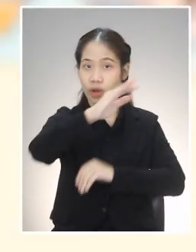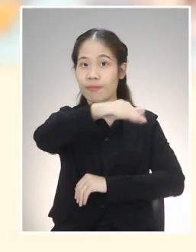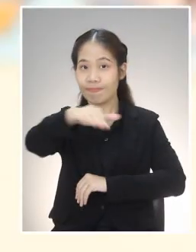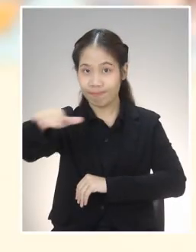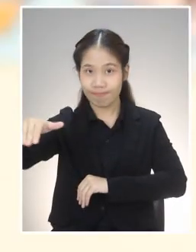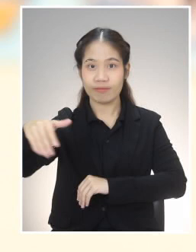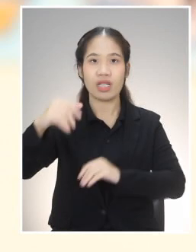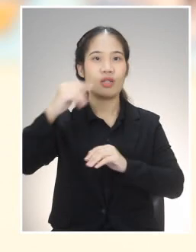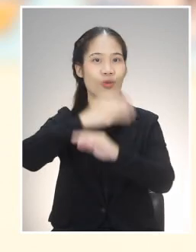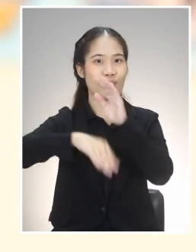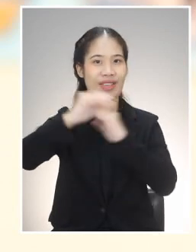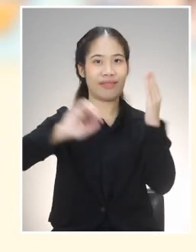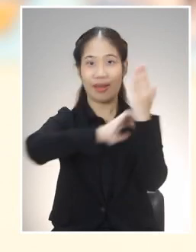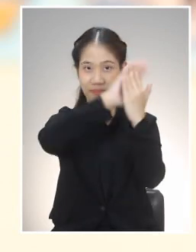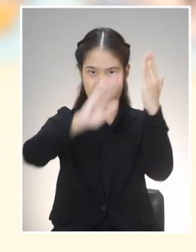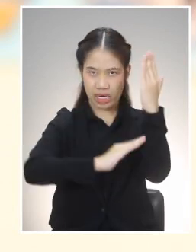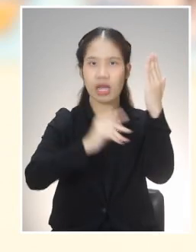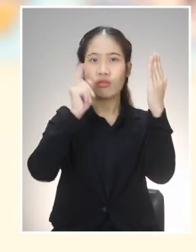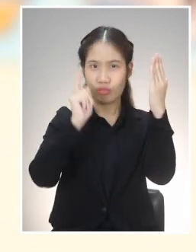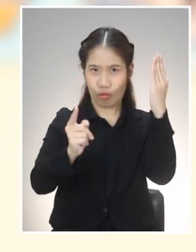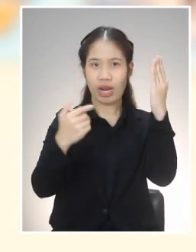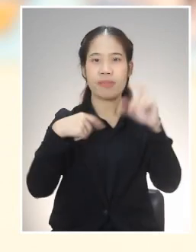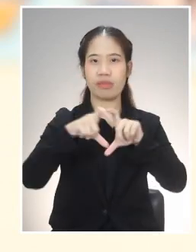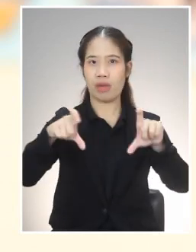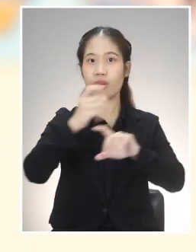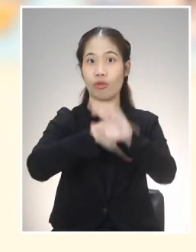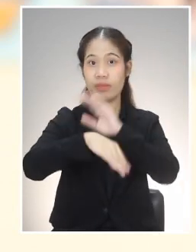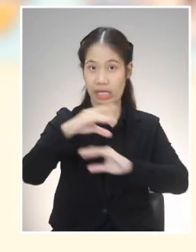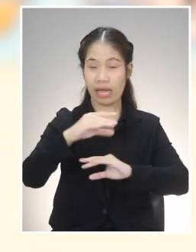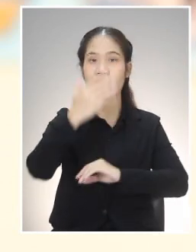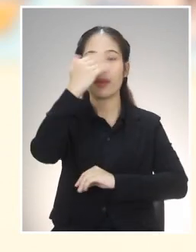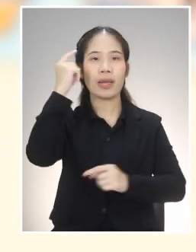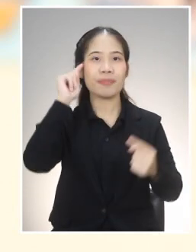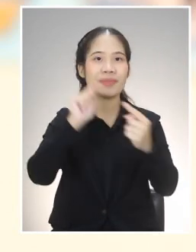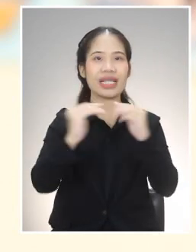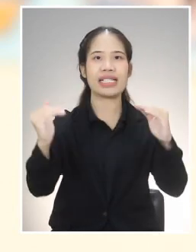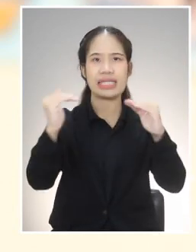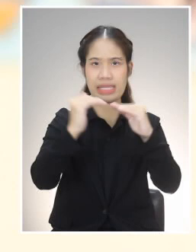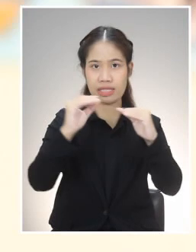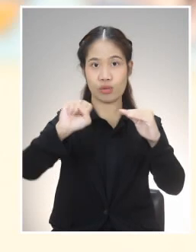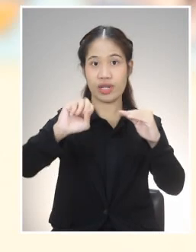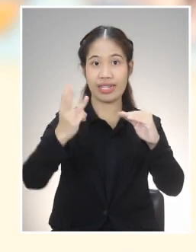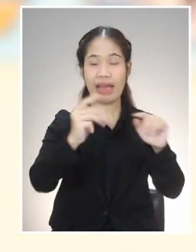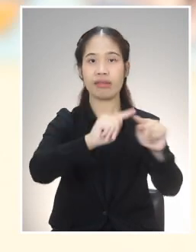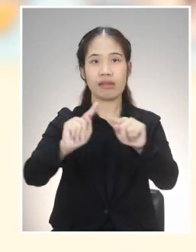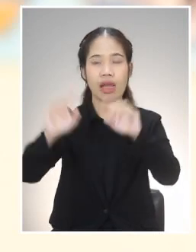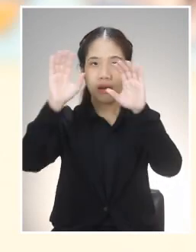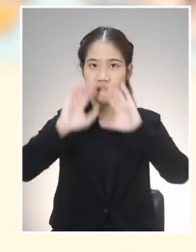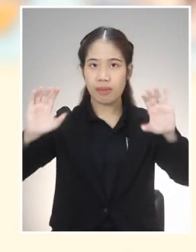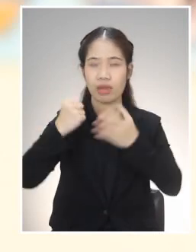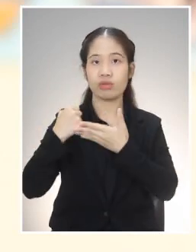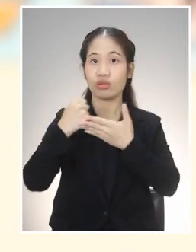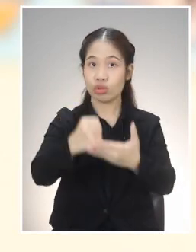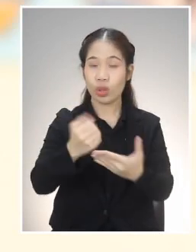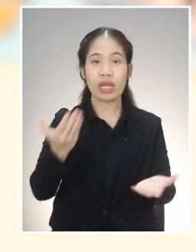ประเทศนะคะให้มาทำบัตรประจำตัวคนพิการเพื่อจะได้สิทธิ์ที่รัฐบาลช่วยเหรอ